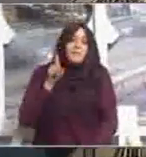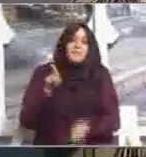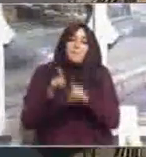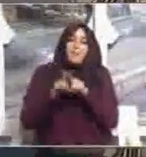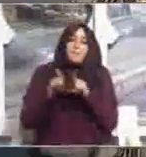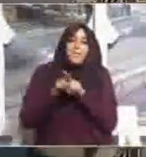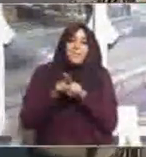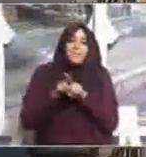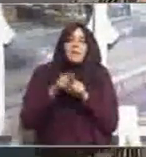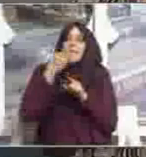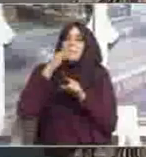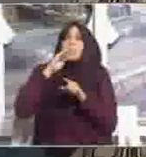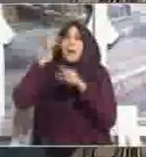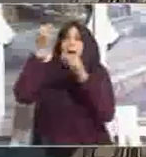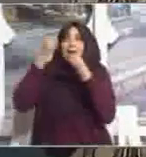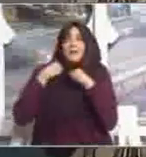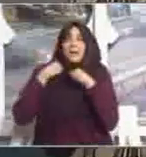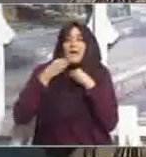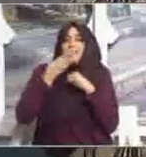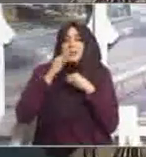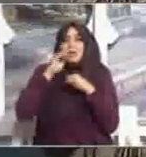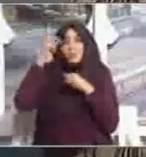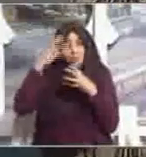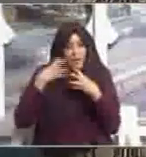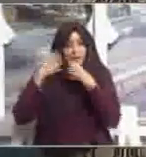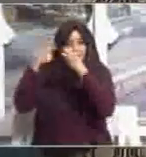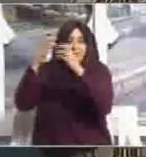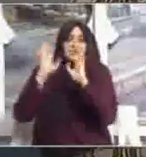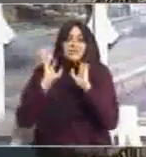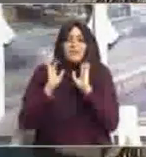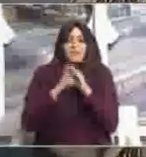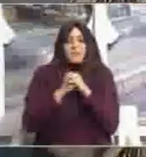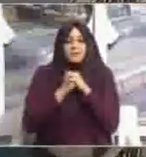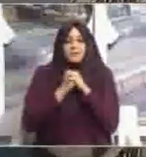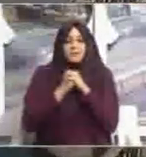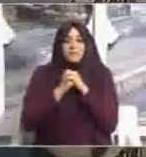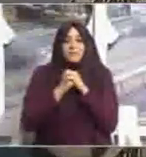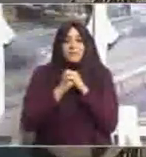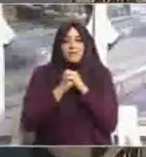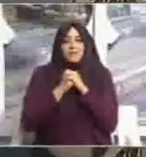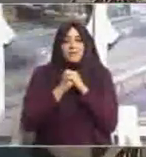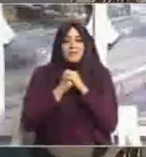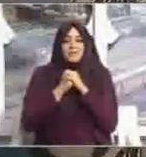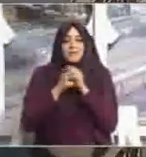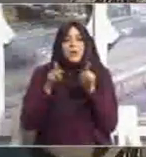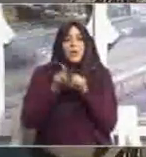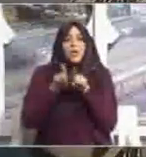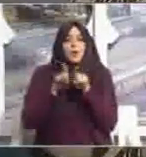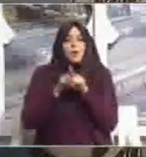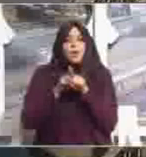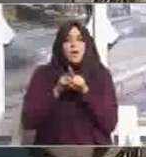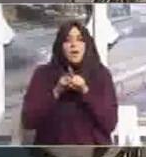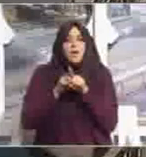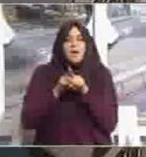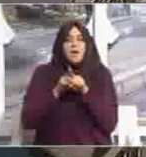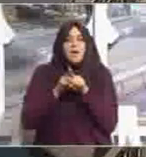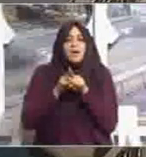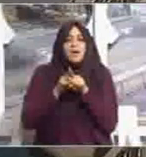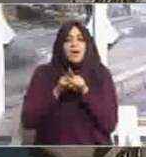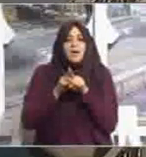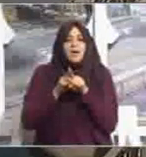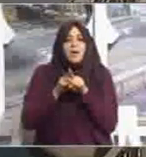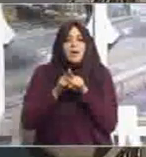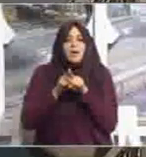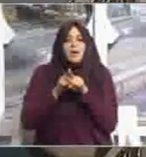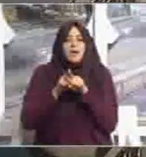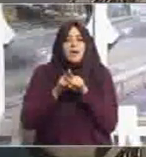الحمد لله الذي اعطى والحمد لله الذي اخذ. هذا مثل كما قلنا بمعنى ذاك الامير الذي بمعنى غضب على وليده